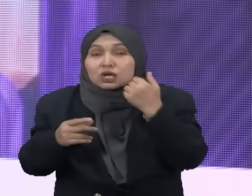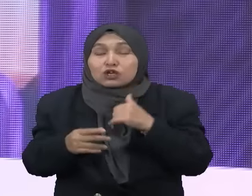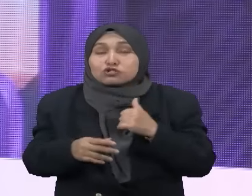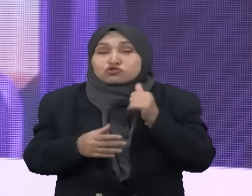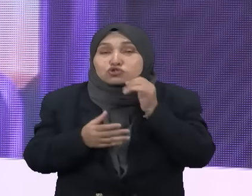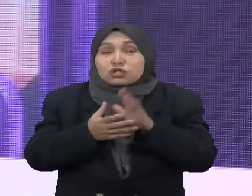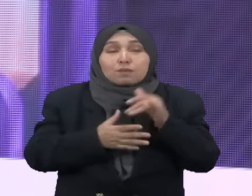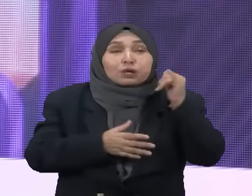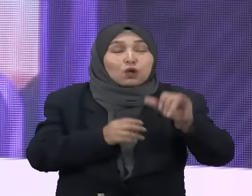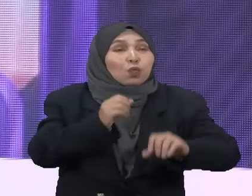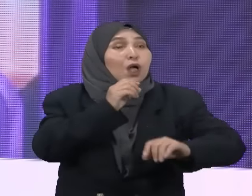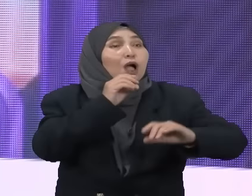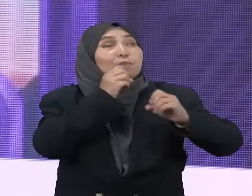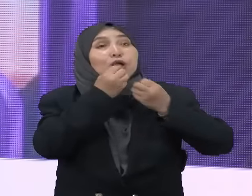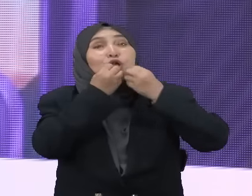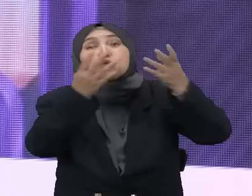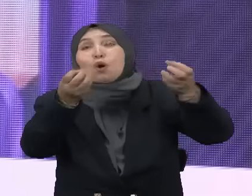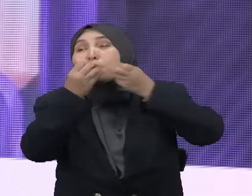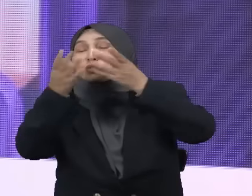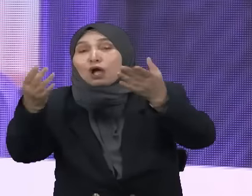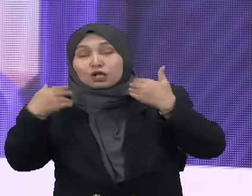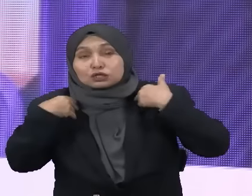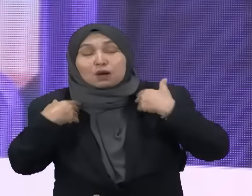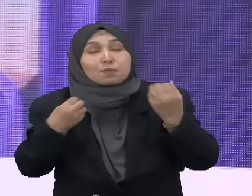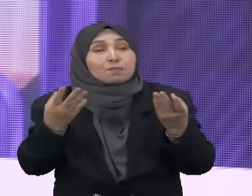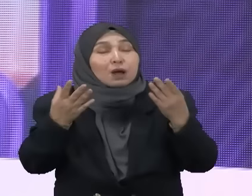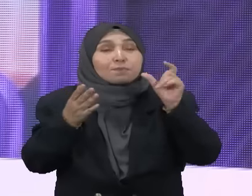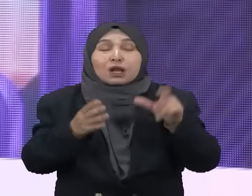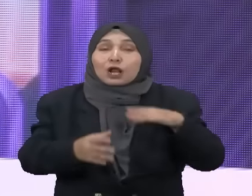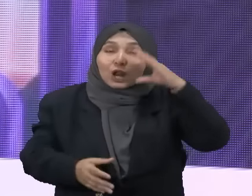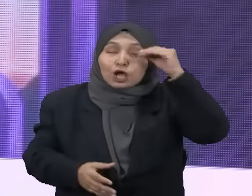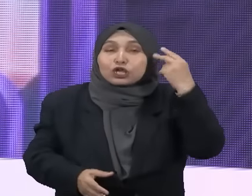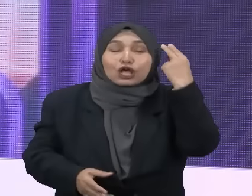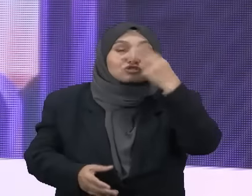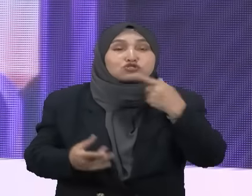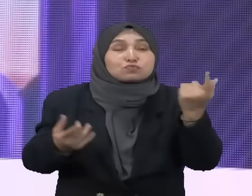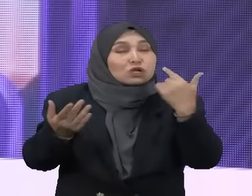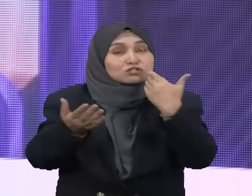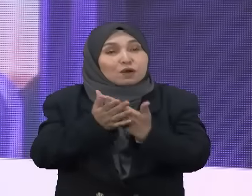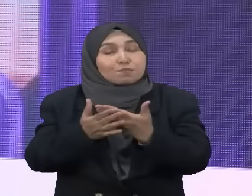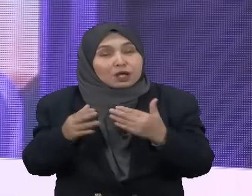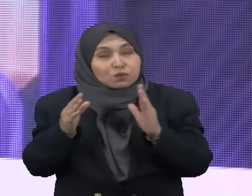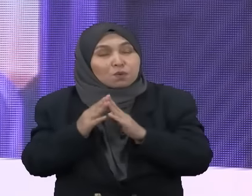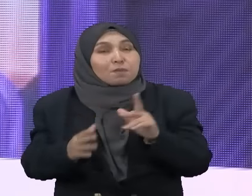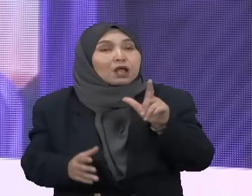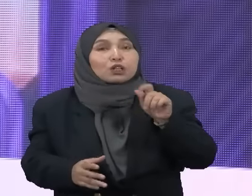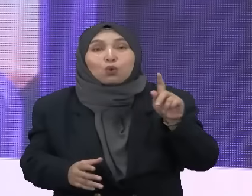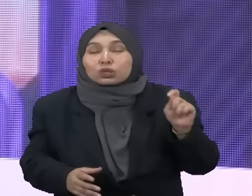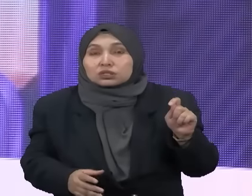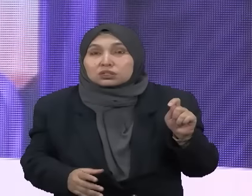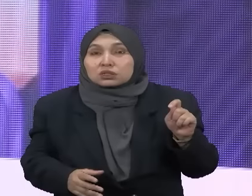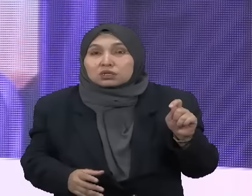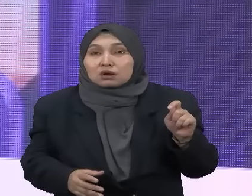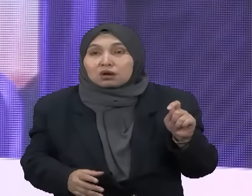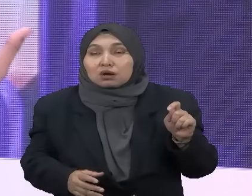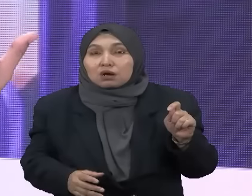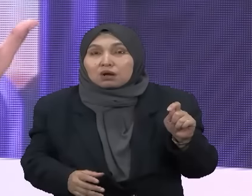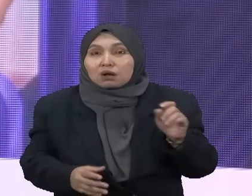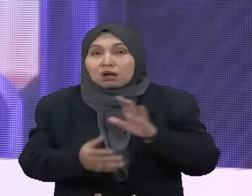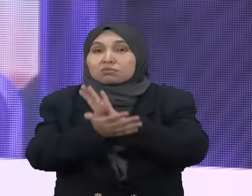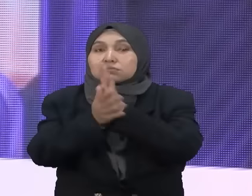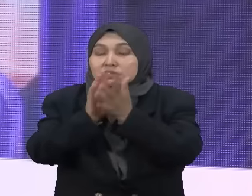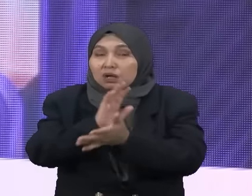pergi canang ke orang-orang lain bahawa ada beberapa lelaki handsome dah sampai ke rumah Lut, kan. Faja'ahu